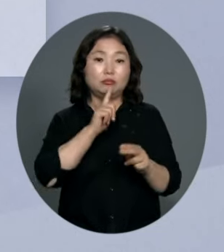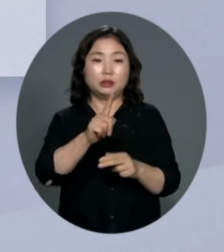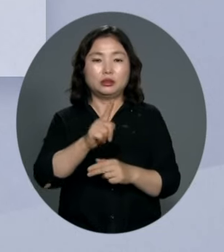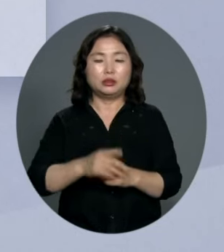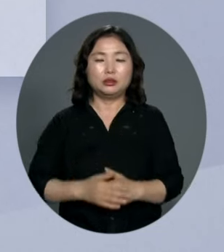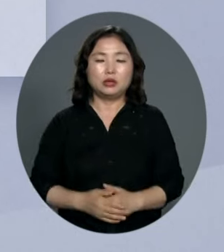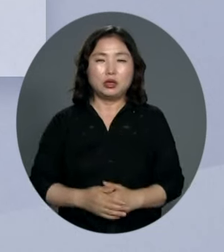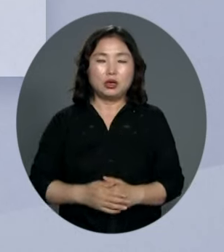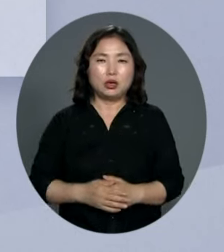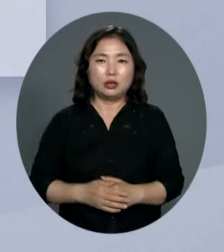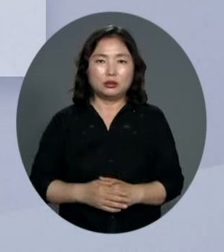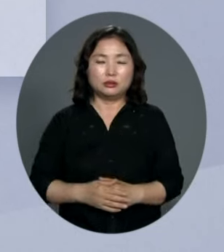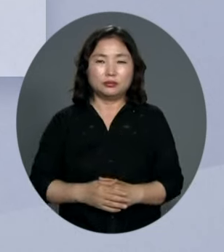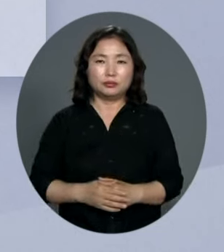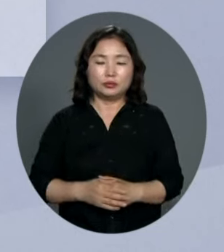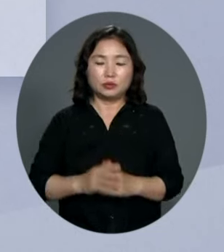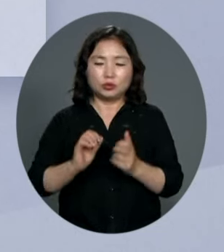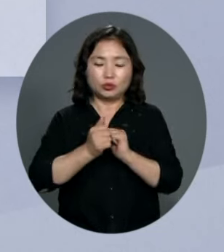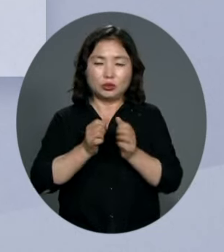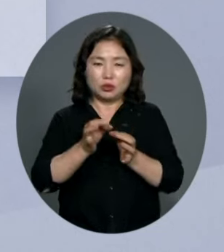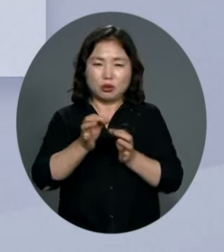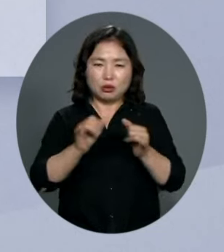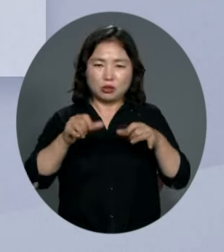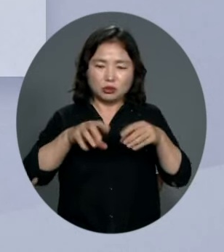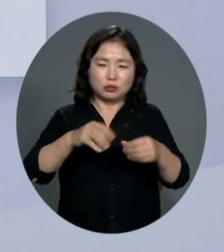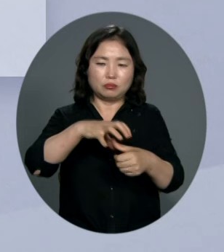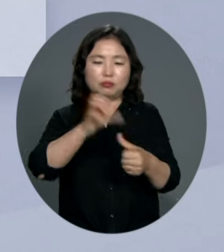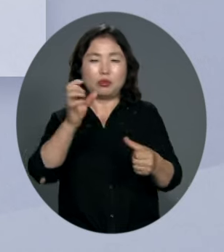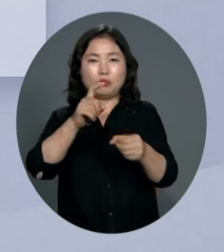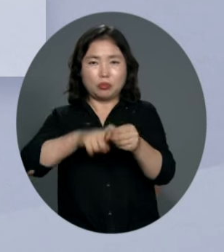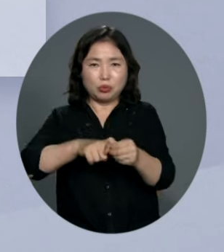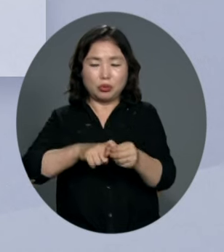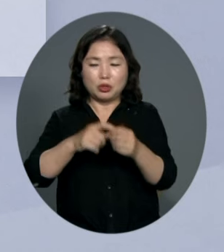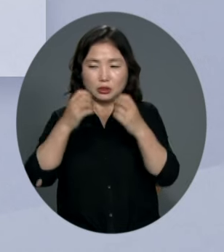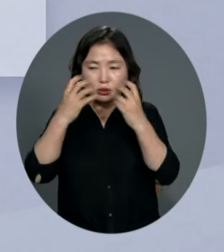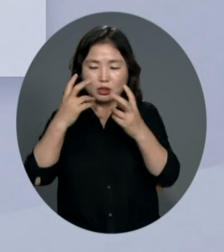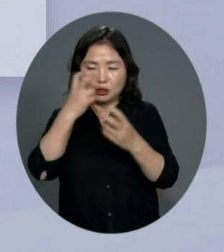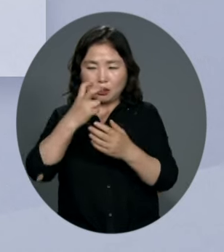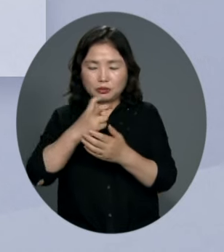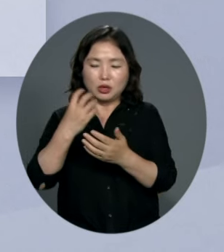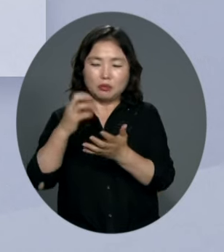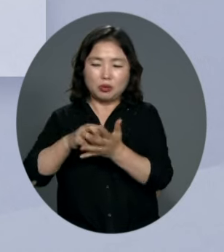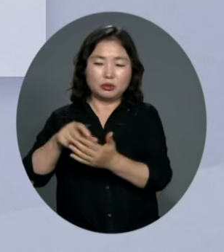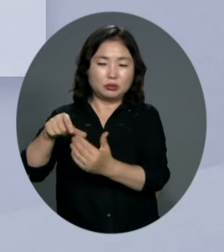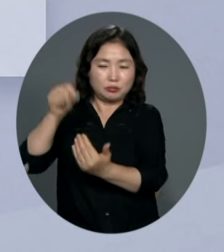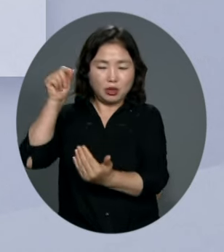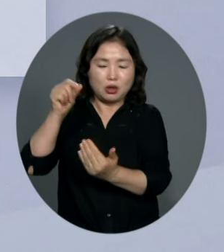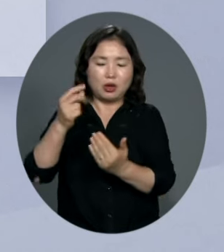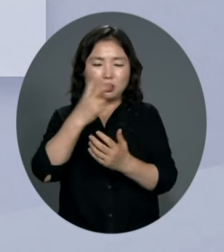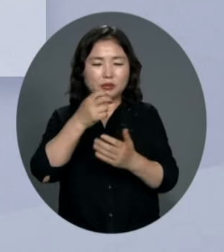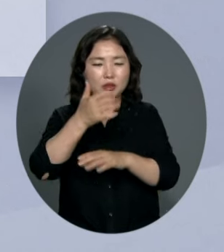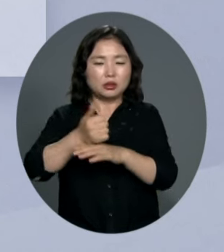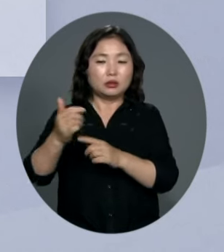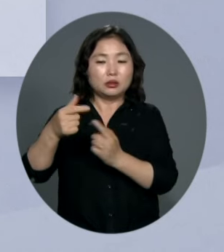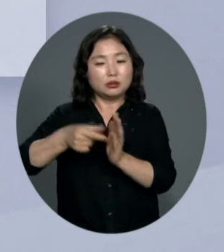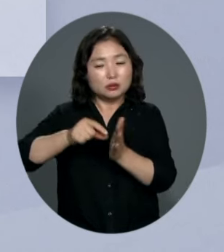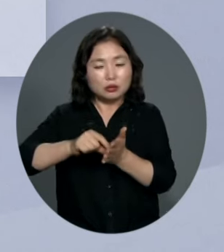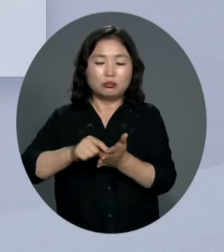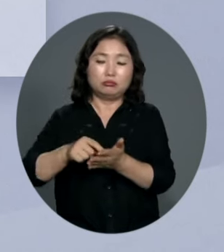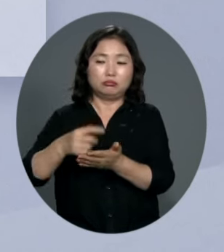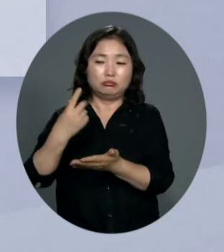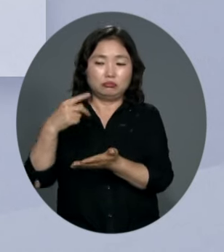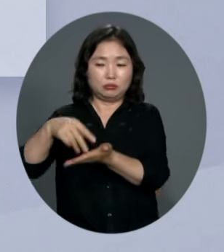했습니다. 주식거래 정지를 풀기 위해서 새 감사 법인을 선정해 감사 의견 적정 의견을